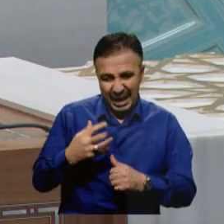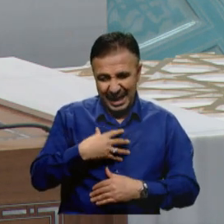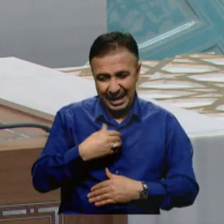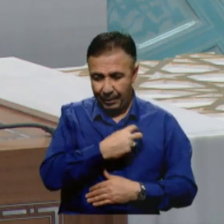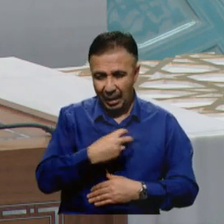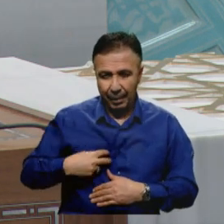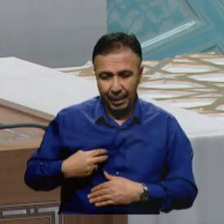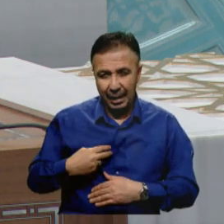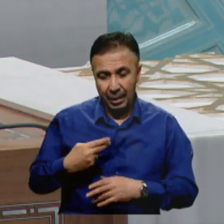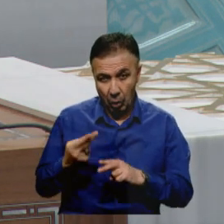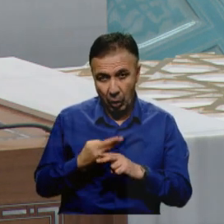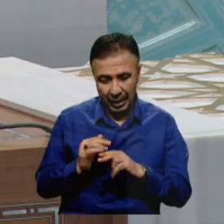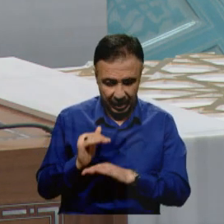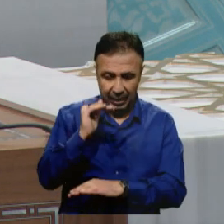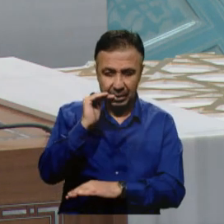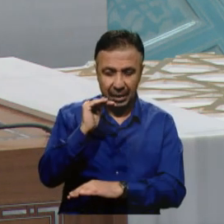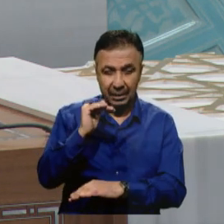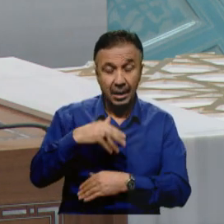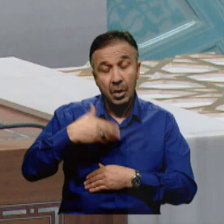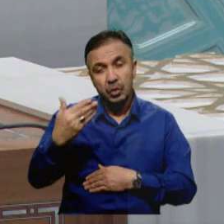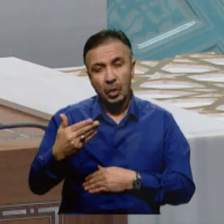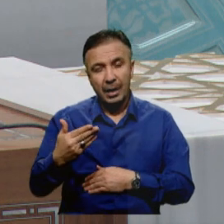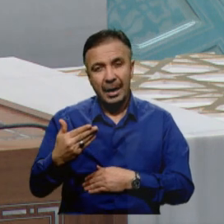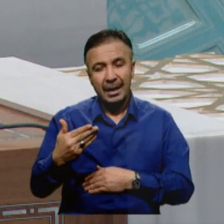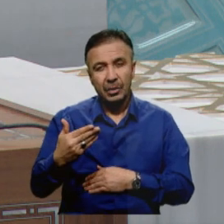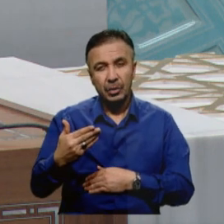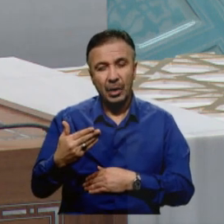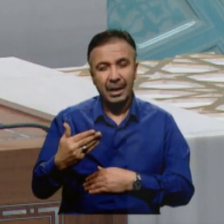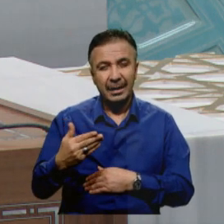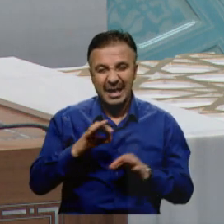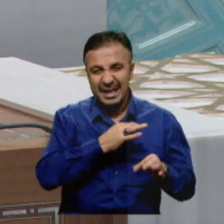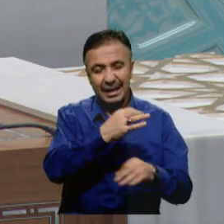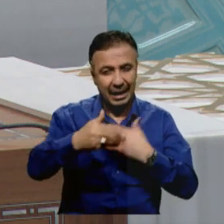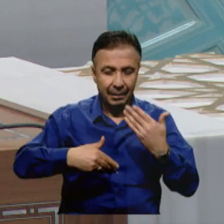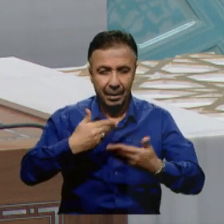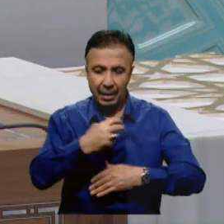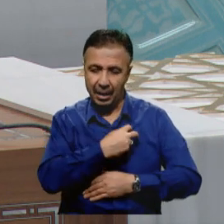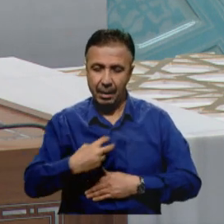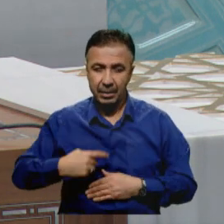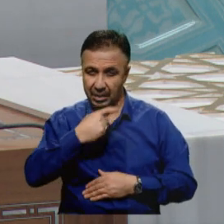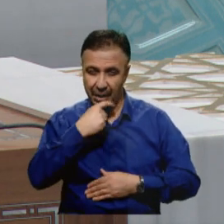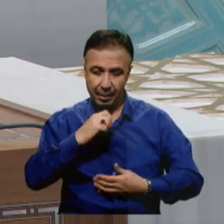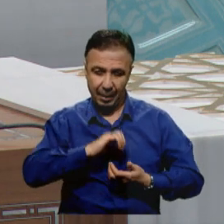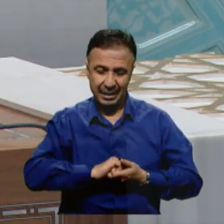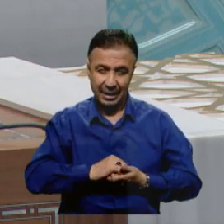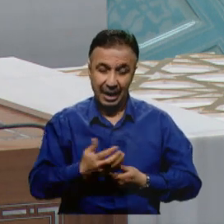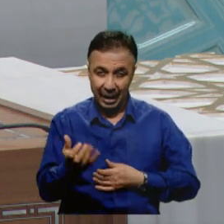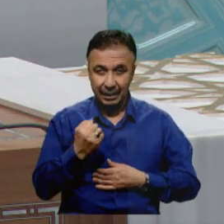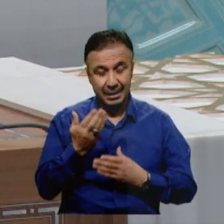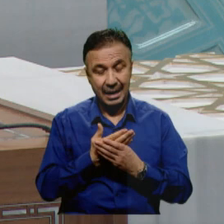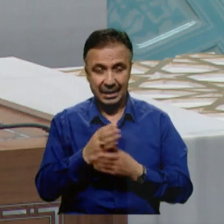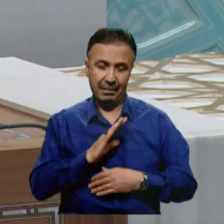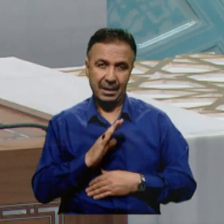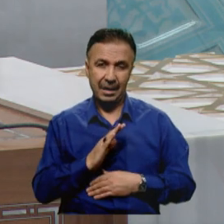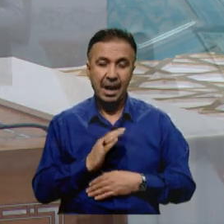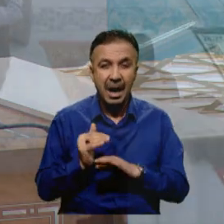mübini İslam'ı anlatmışlardır. Peygamberlerin samimiyetinden alacağımız dersler var. Bakın, hayatımızın muhasebesini